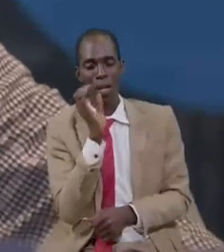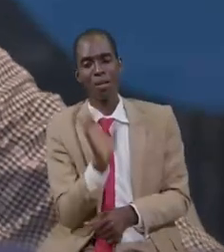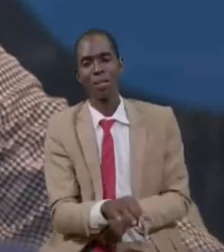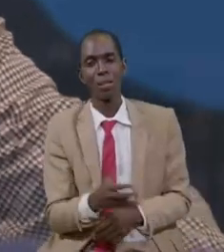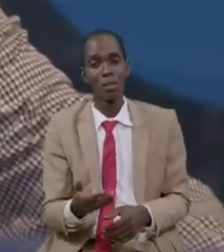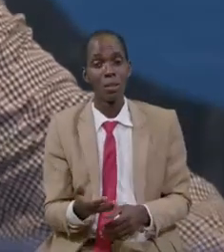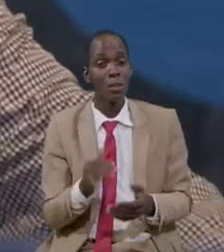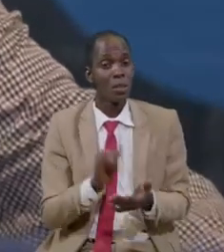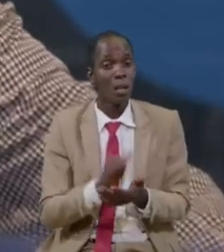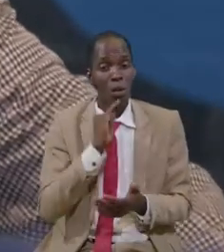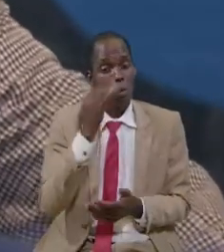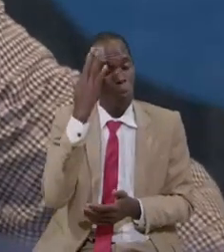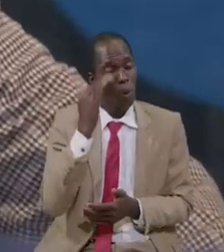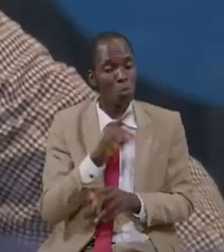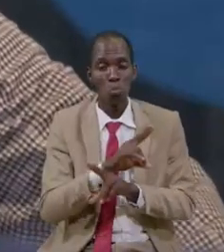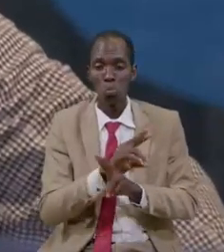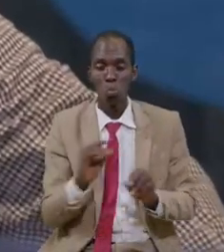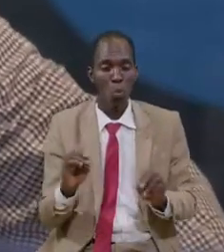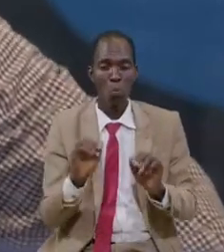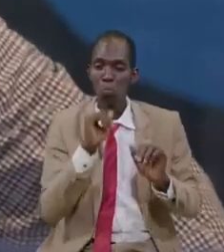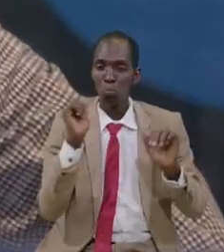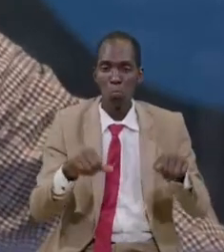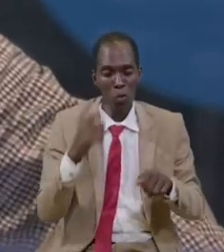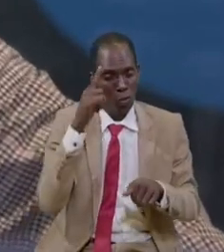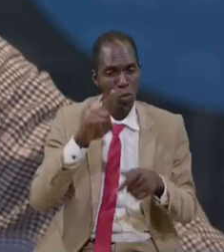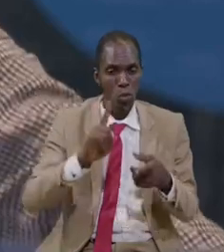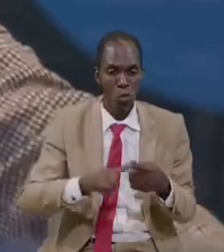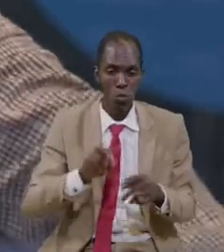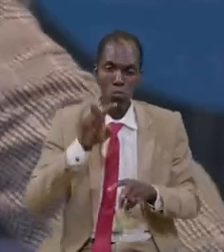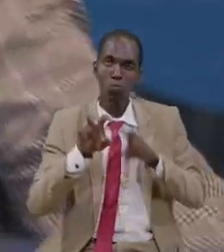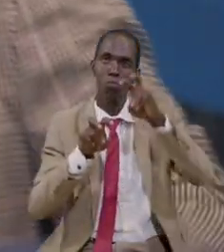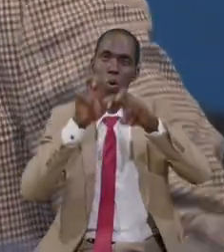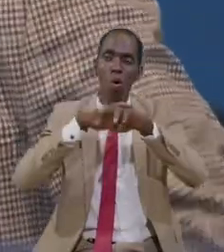de gravir cet arbre et atteindre Dieu. En haut là-bas,